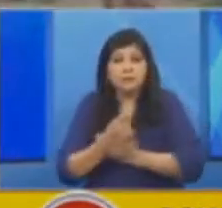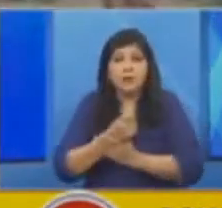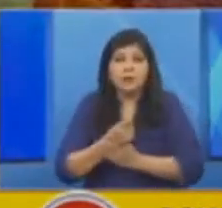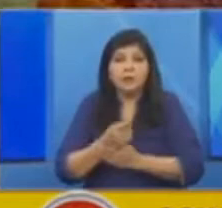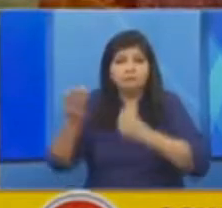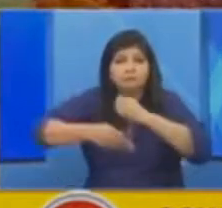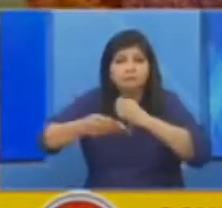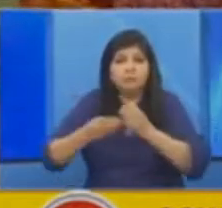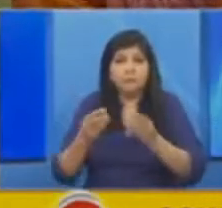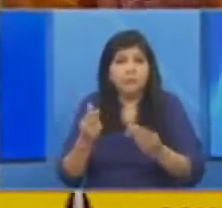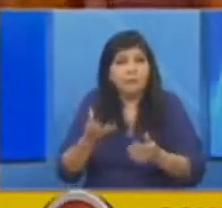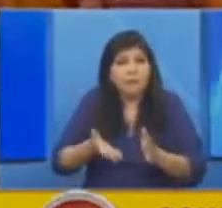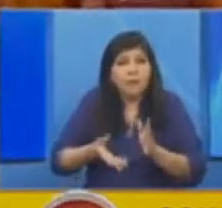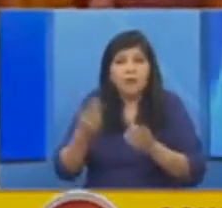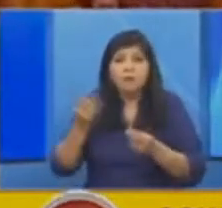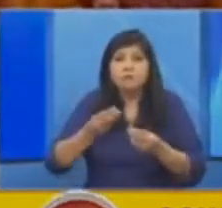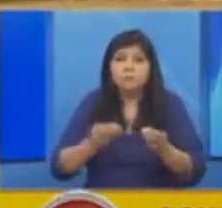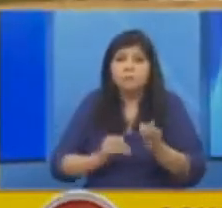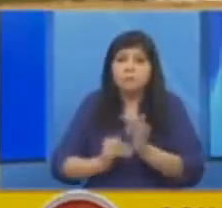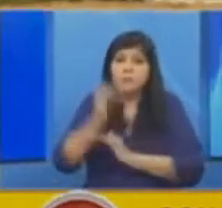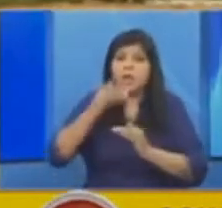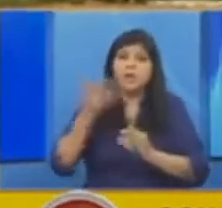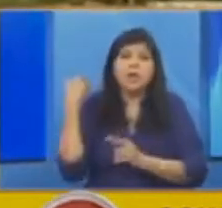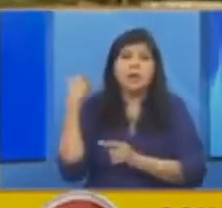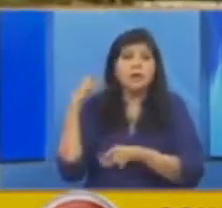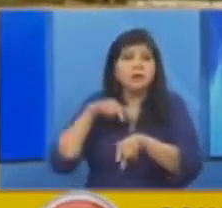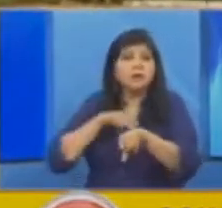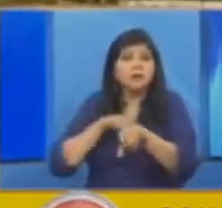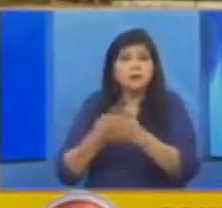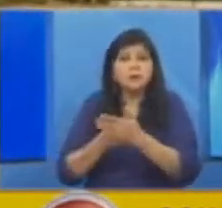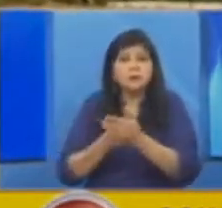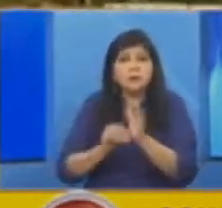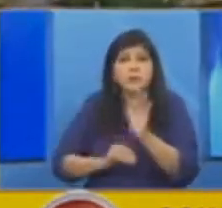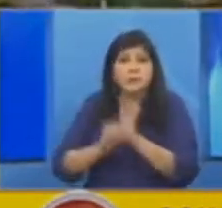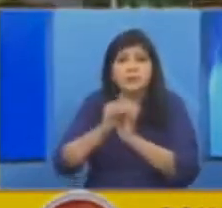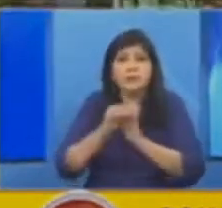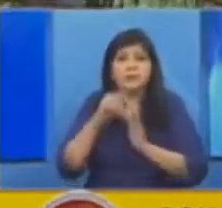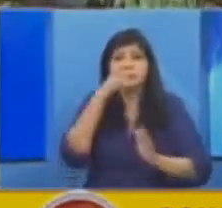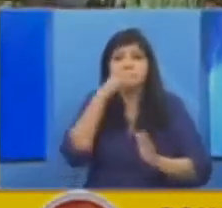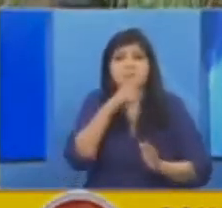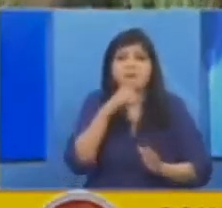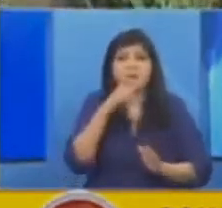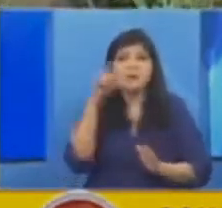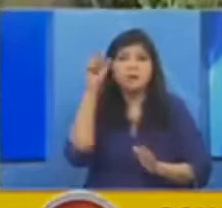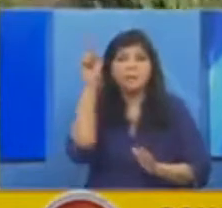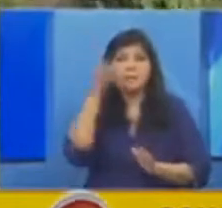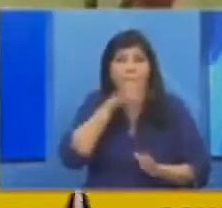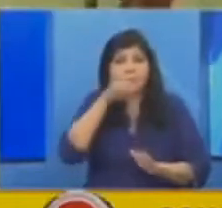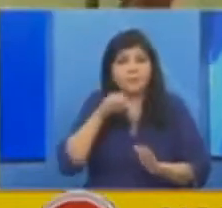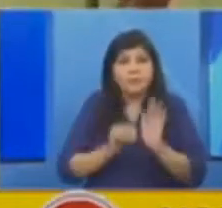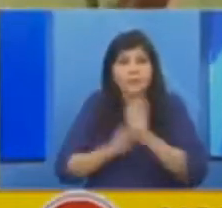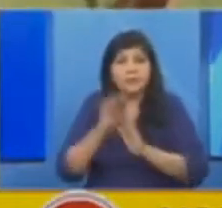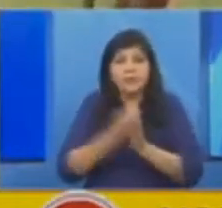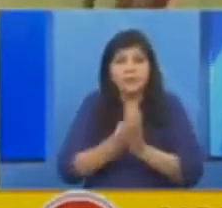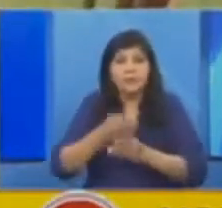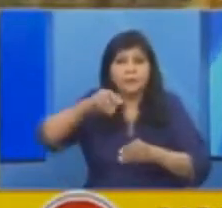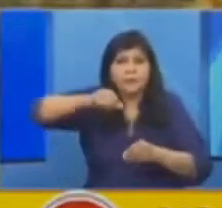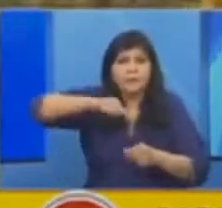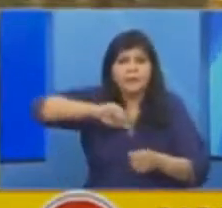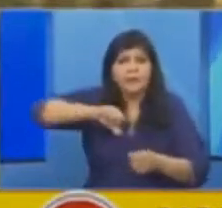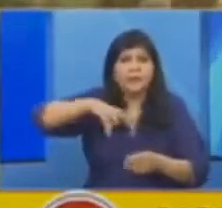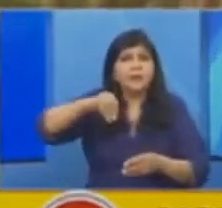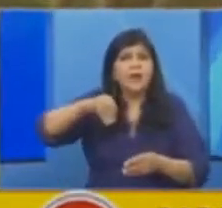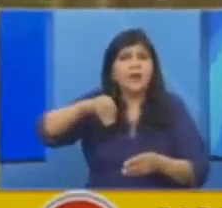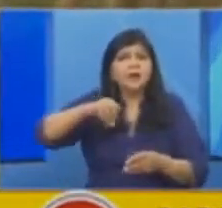की बुवाई पिछले साल के मुकाबले 7 प्रतिशत ज्यादा हुई है धान की रुपाई